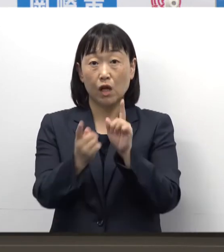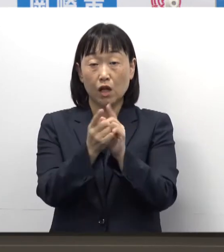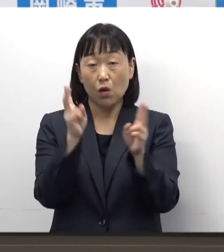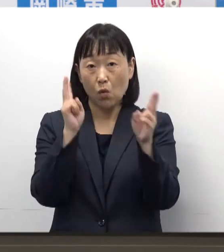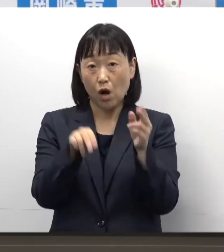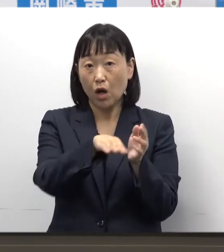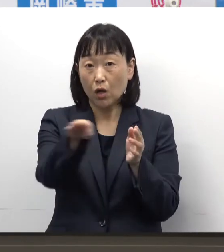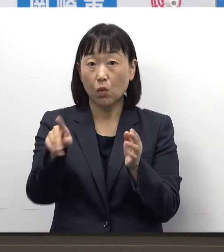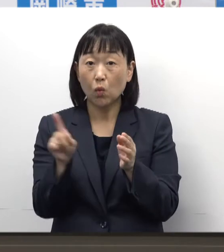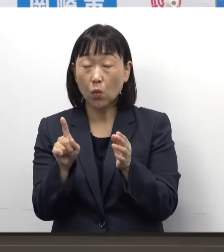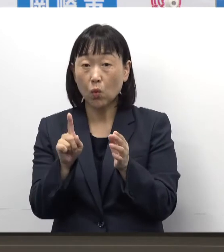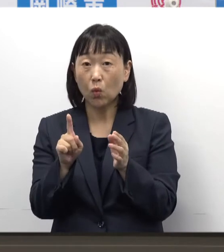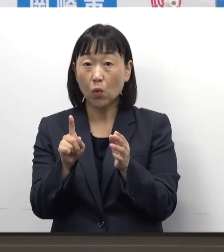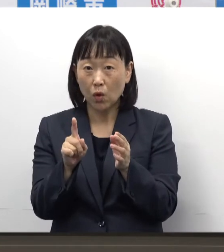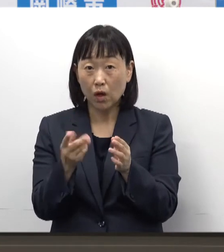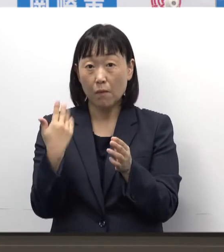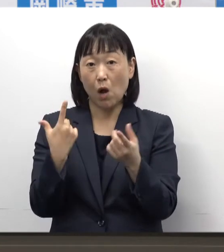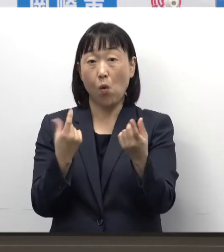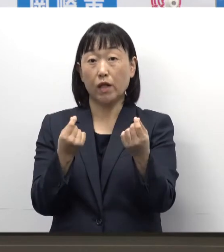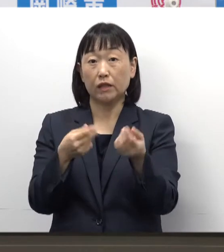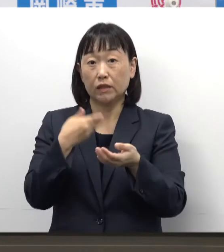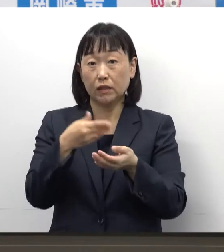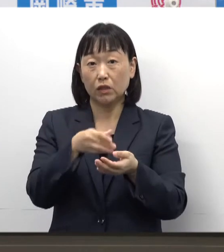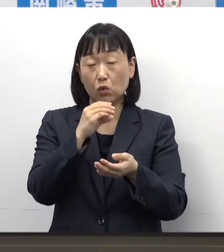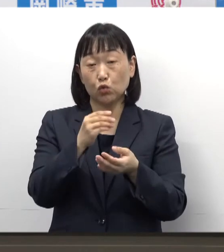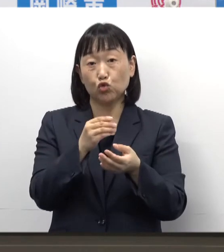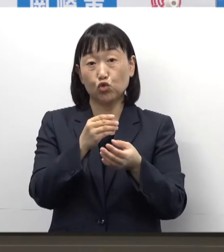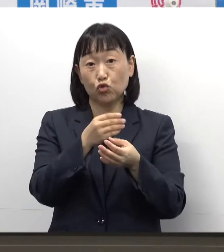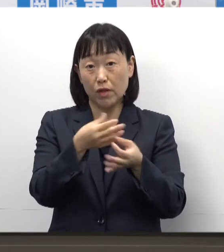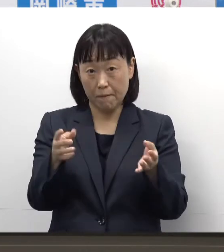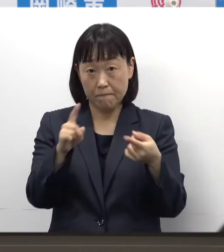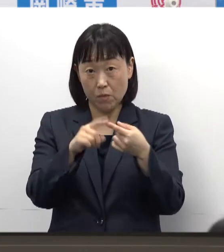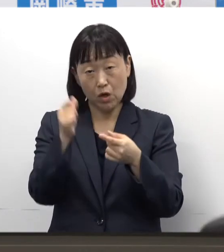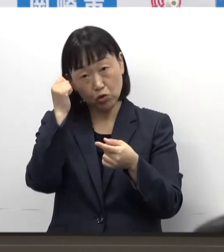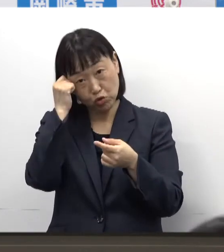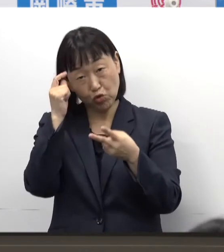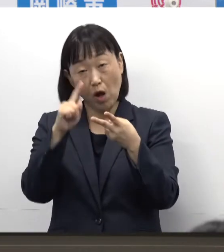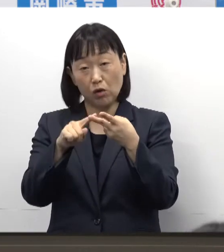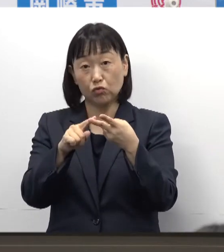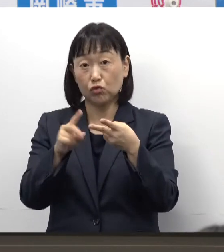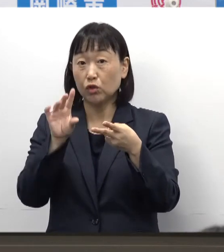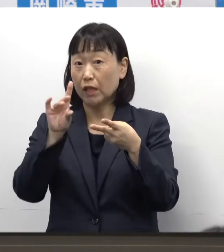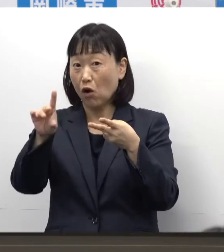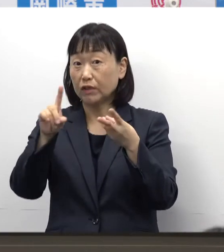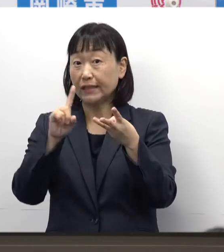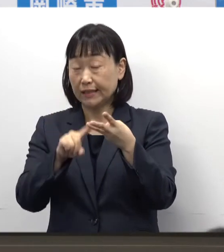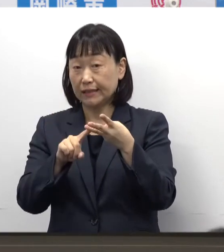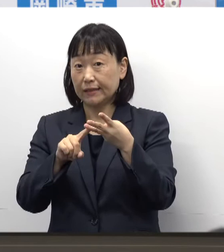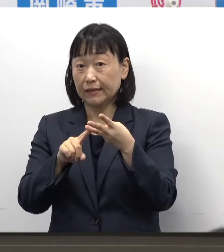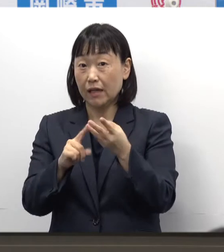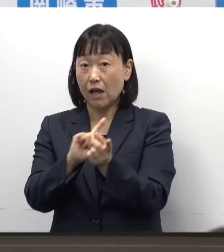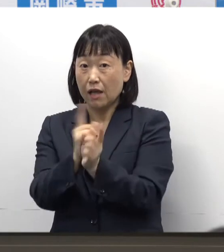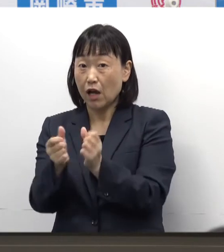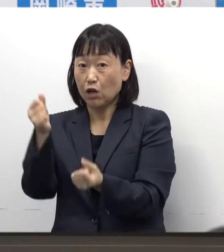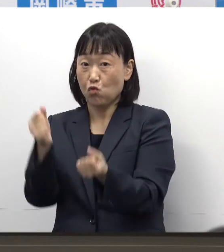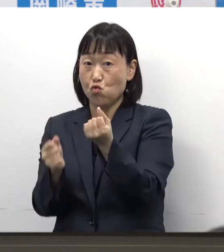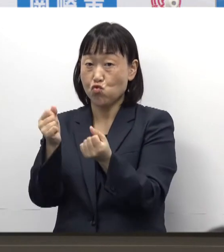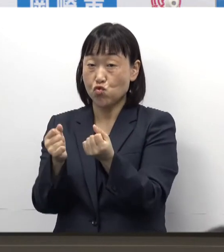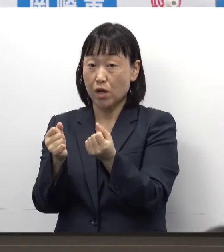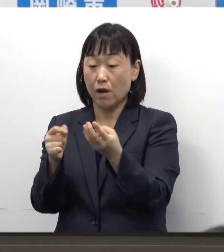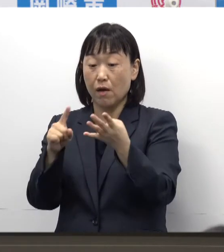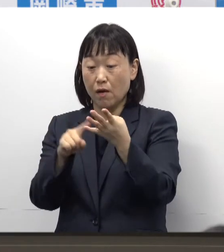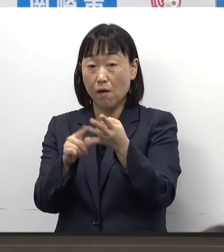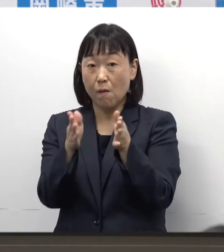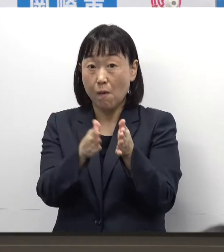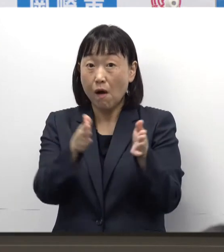つきましては前回対象とした飲食店に加え宿泊業タクシー業代行運転業を追加し支援